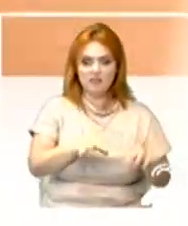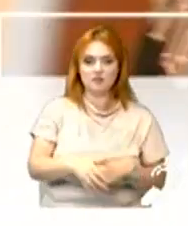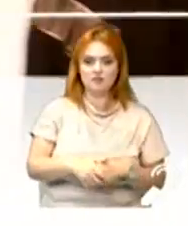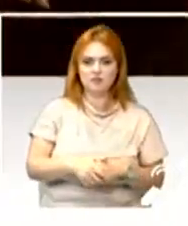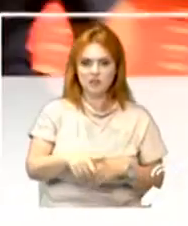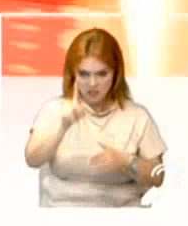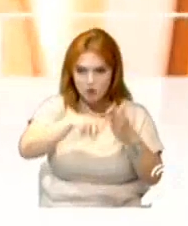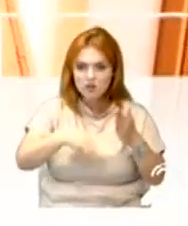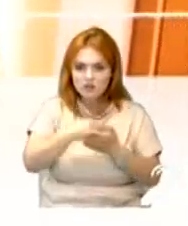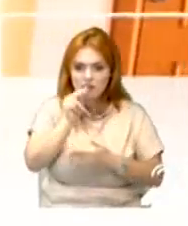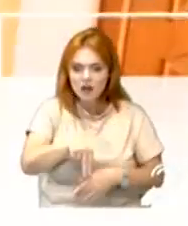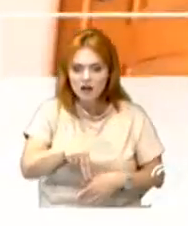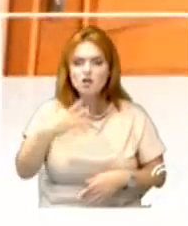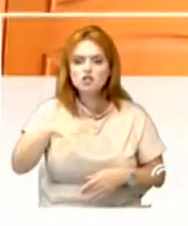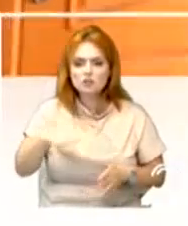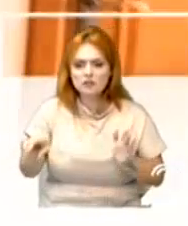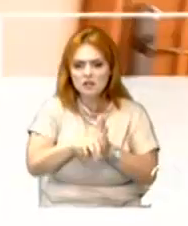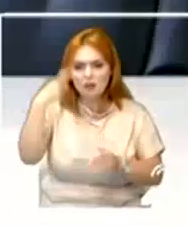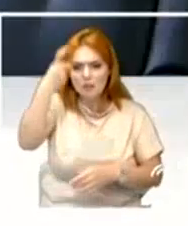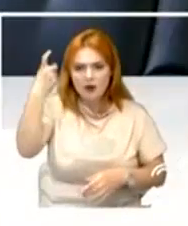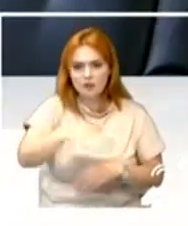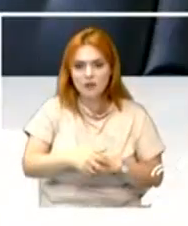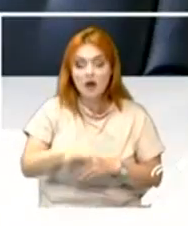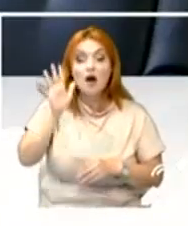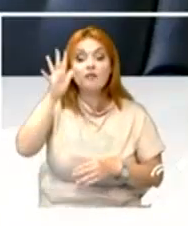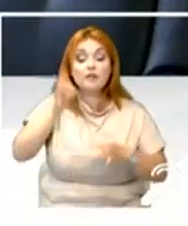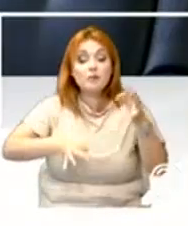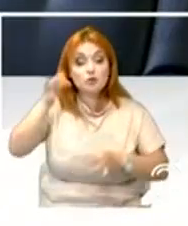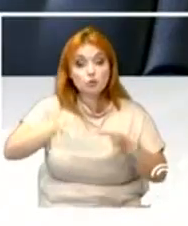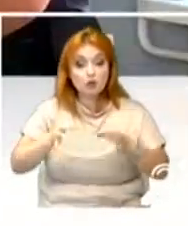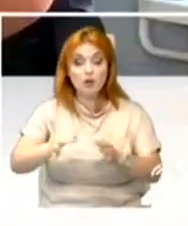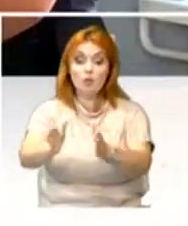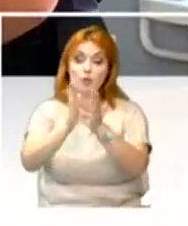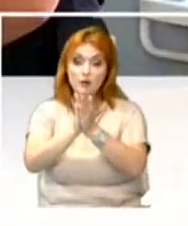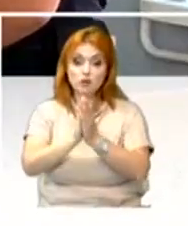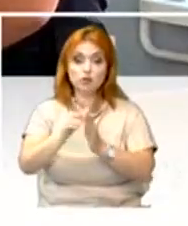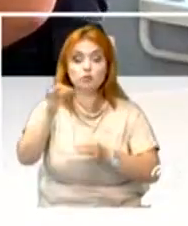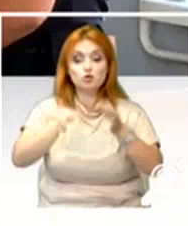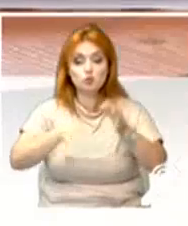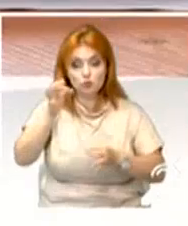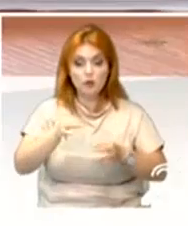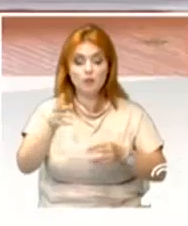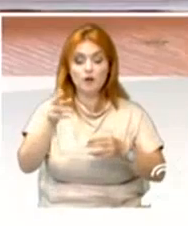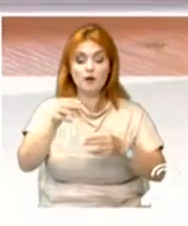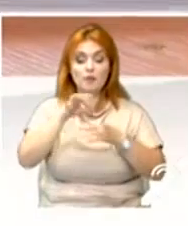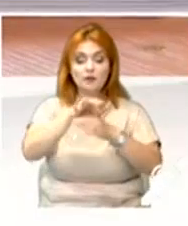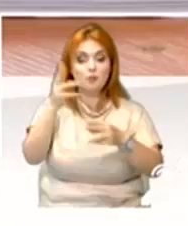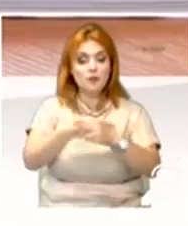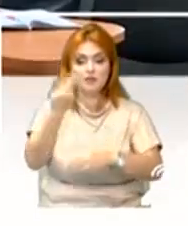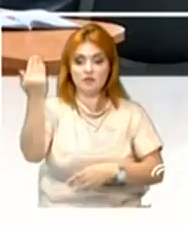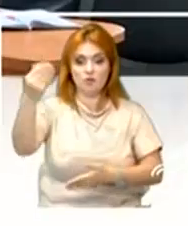volan? În fața instanței, Popovici a cerut ca ședințele de judecată să se desfășoare în lipsa lui. În lipsa